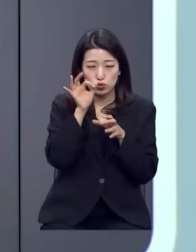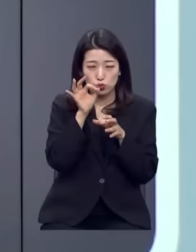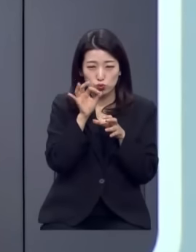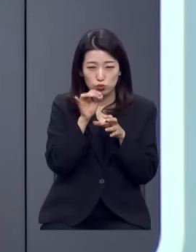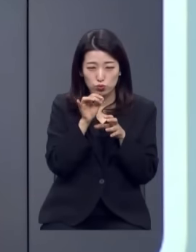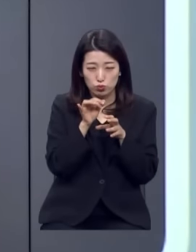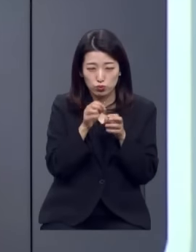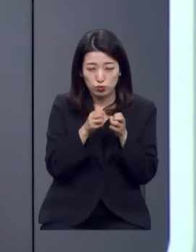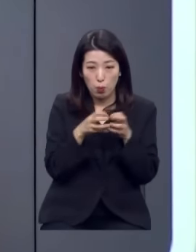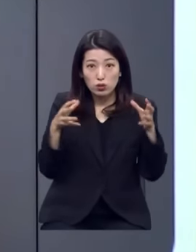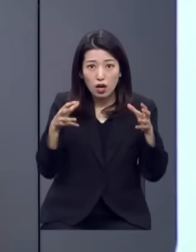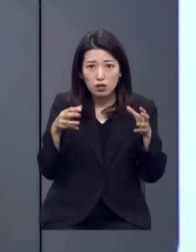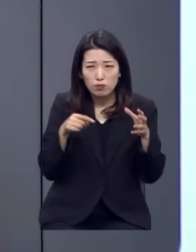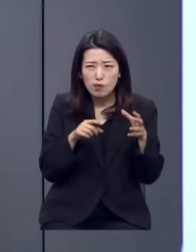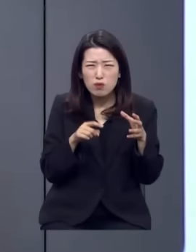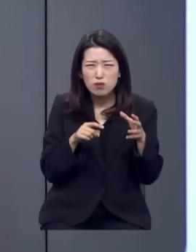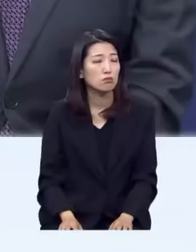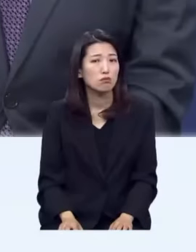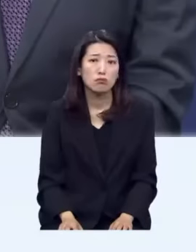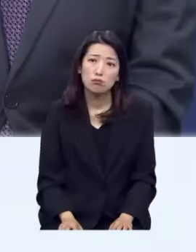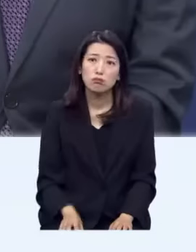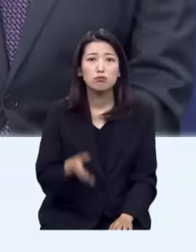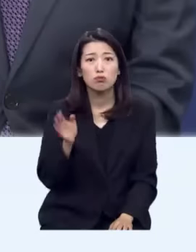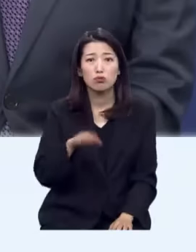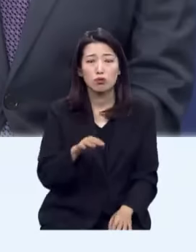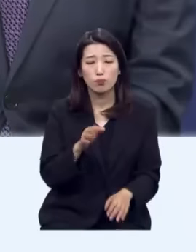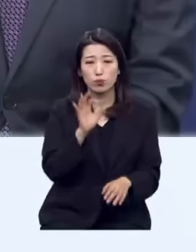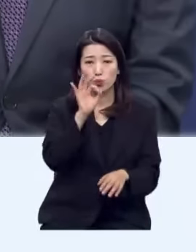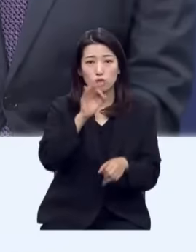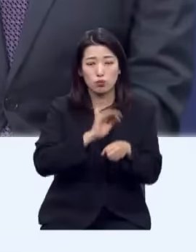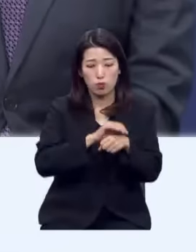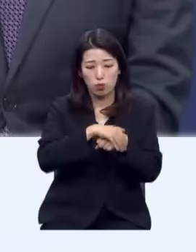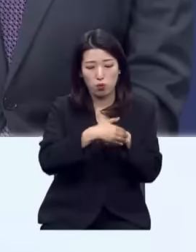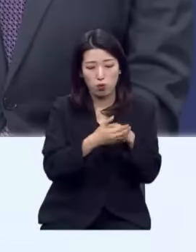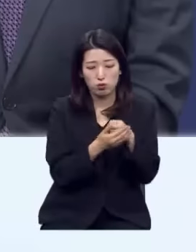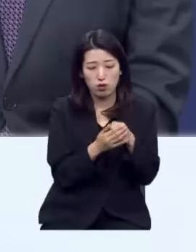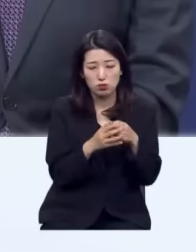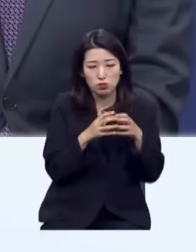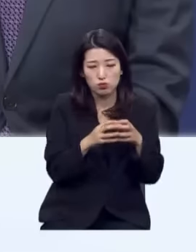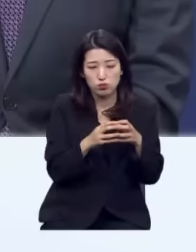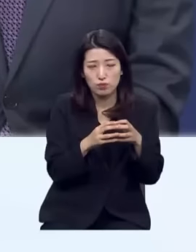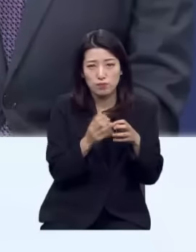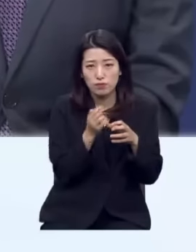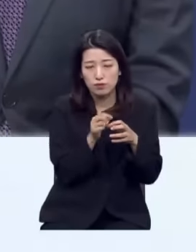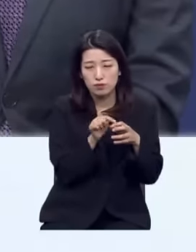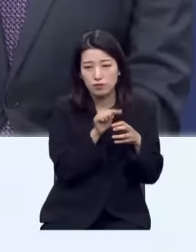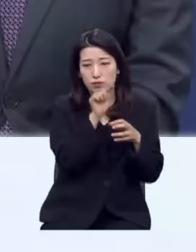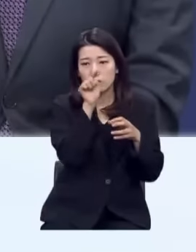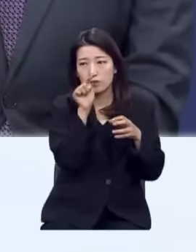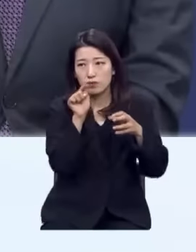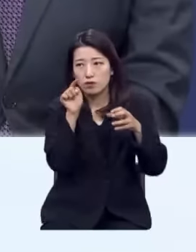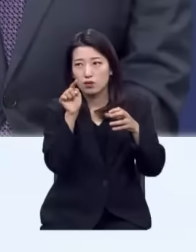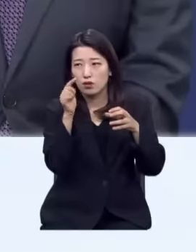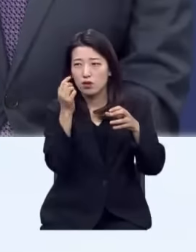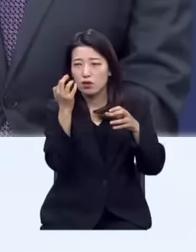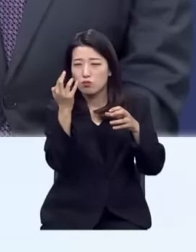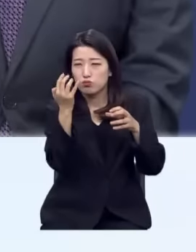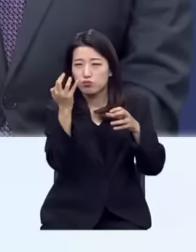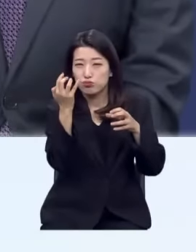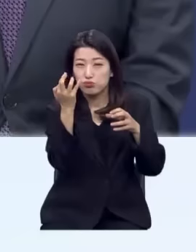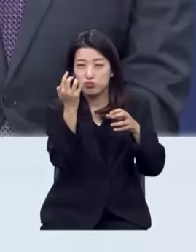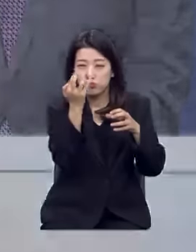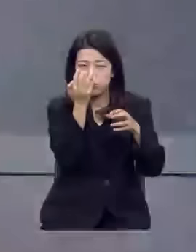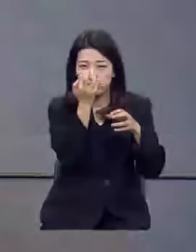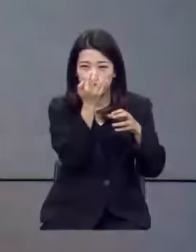돈으로 만든 폭탄입니다 시한 폭탄이 불이 붙었 아아 저건 뭐겠어요 폭탄이 터지면 돈도